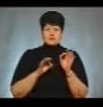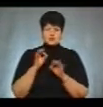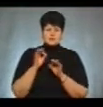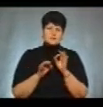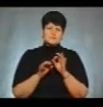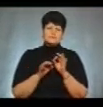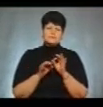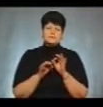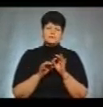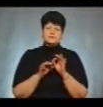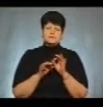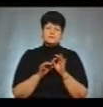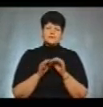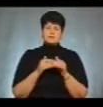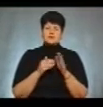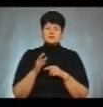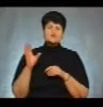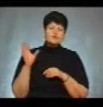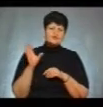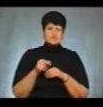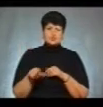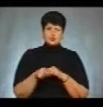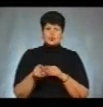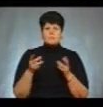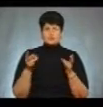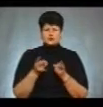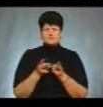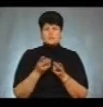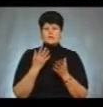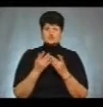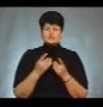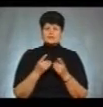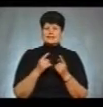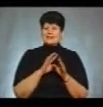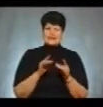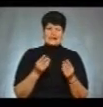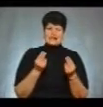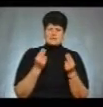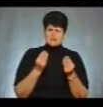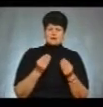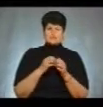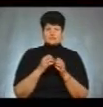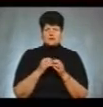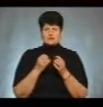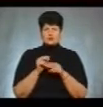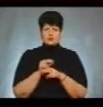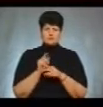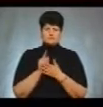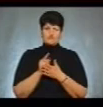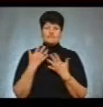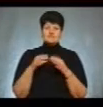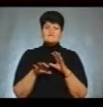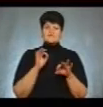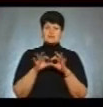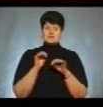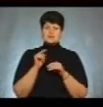99,9%. Відсотки. Так, практично всі дороги потребують, якщо не капітального, то середньопоточного ремонту 100%. Ви кажете, вже відібрані ті